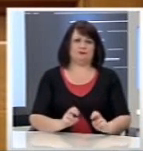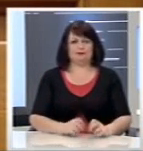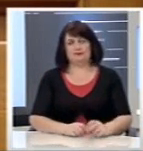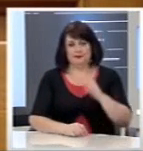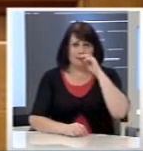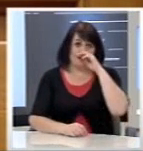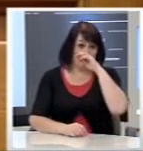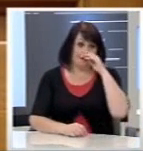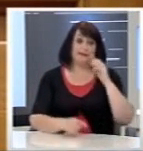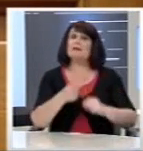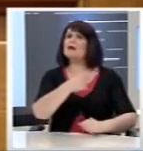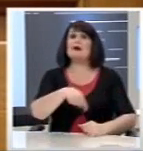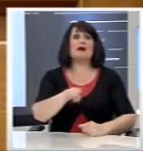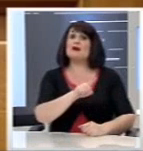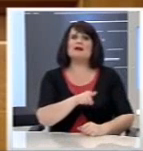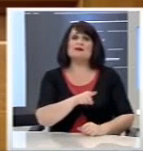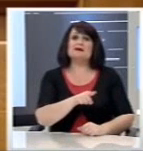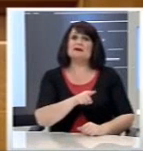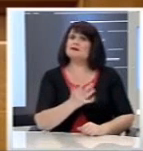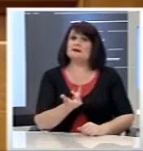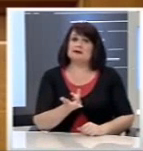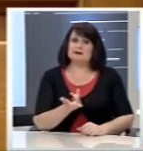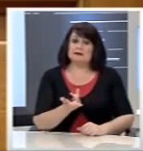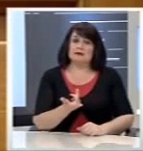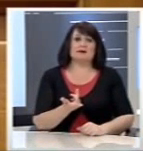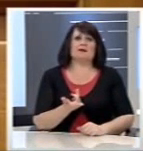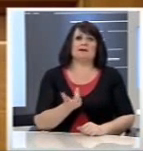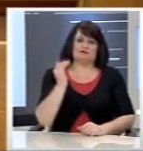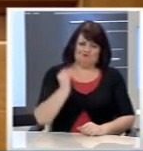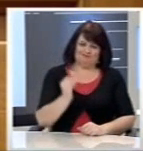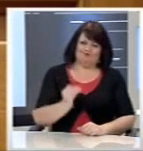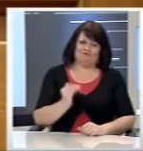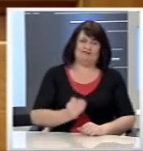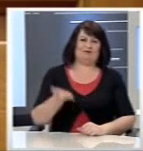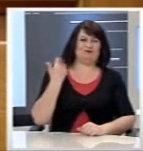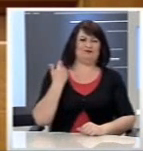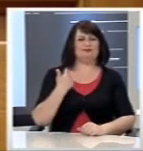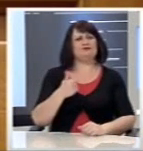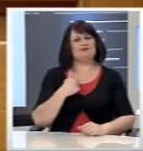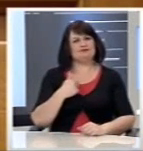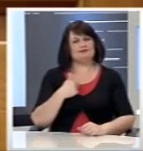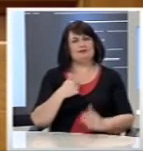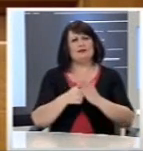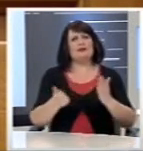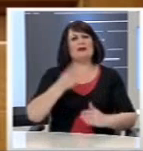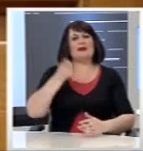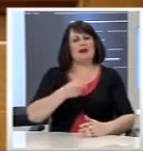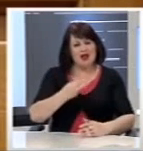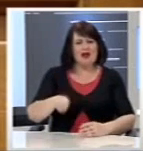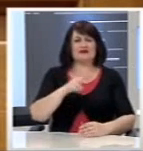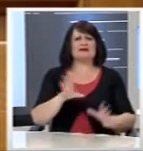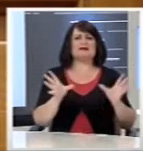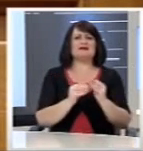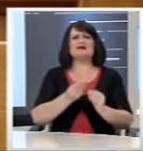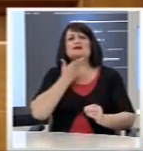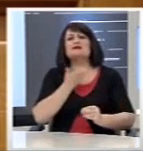Ενώ εσείς τον είχατε μειώσει τα προηγούμενα χρόνια, εμείς κάναμε 16% αύξηση στις δαπάνες